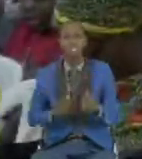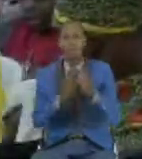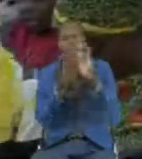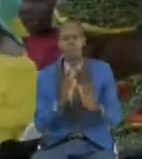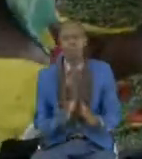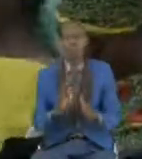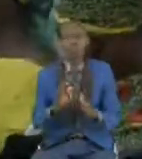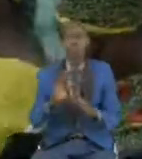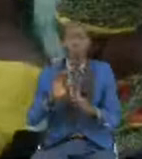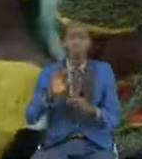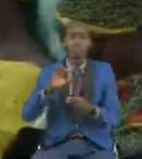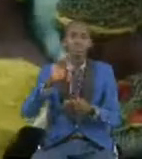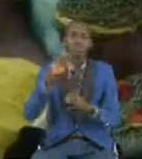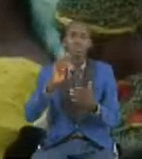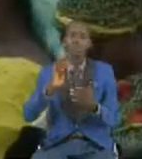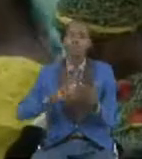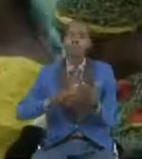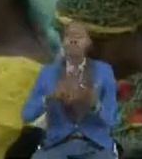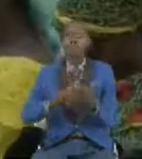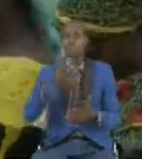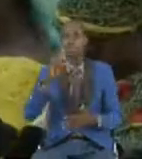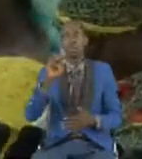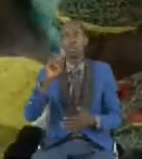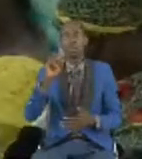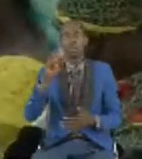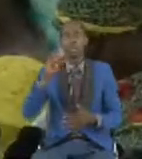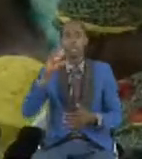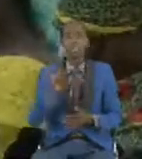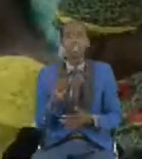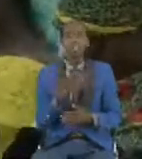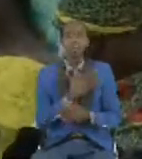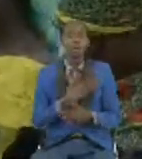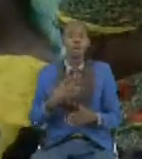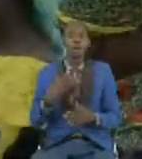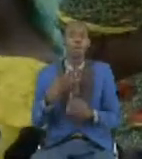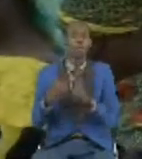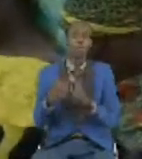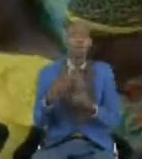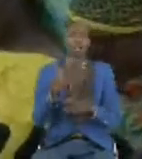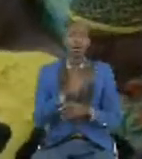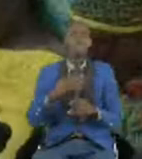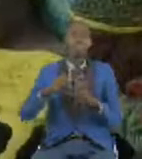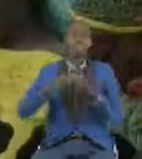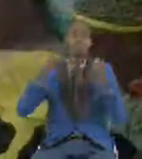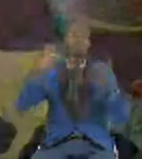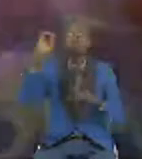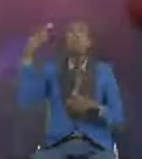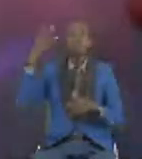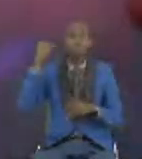avec beaucoup de force témoignage de la résurrection du Seigneur Jésus et une grande grâce reposait sur eux